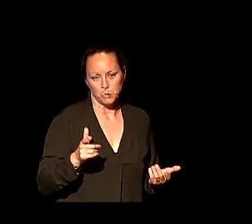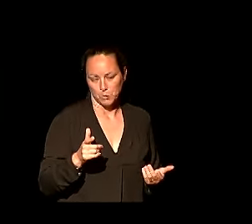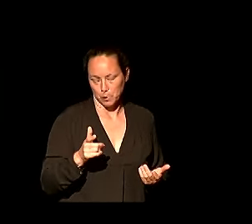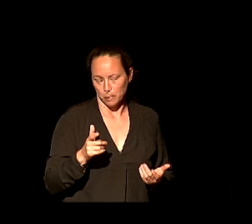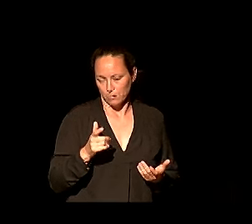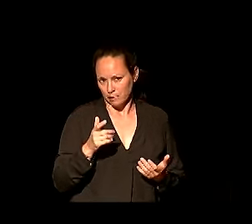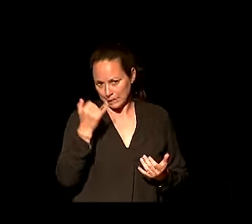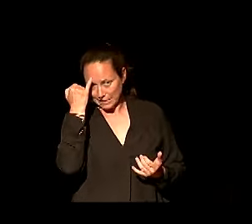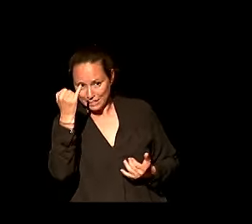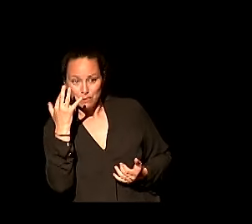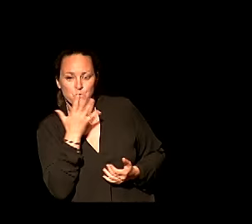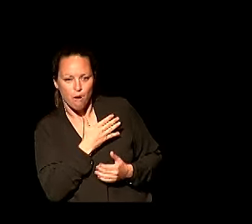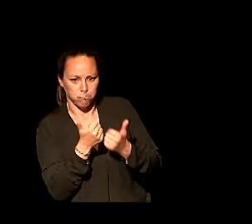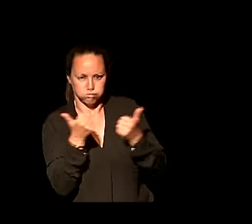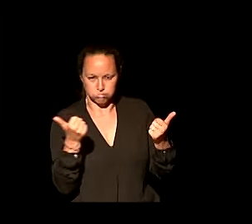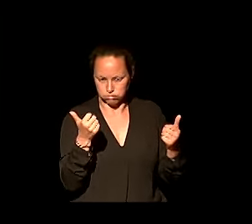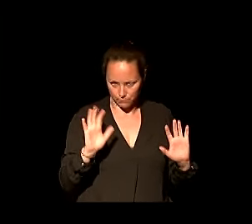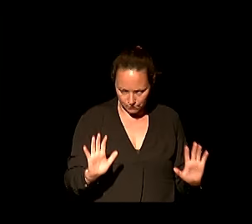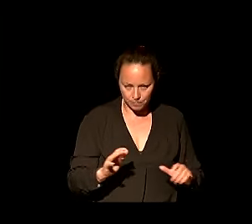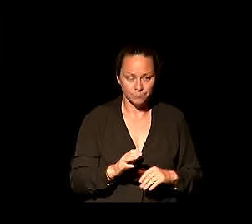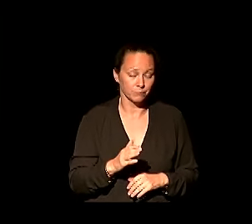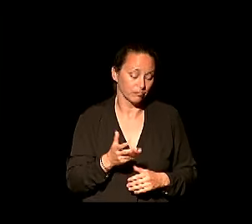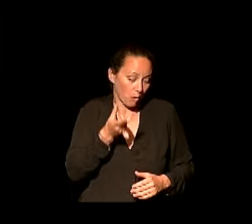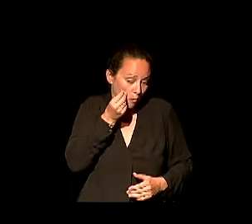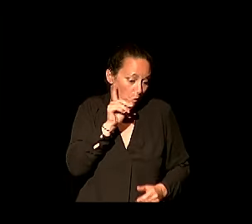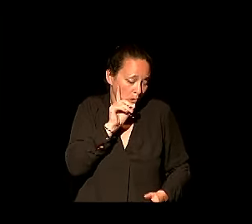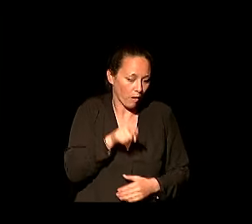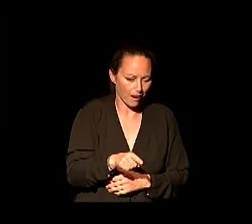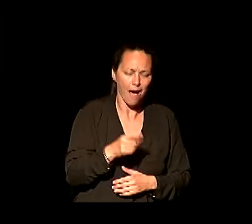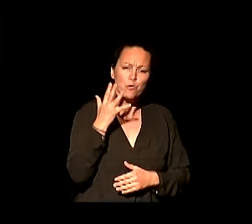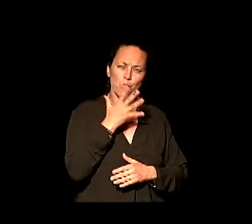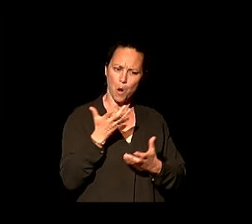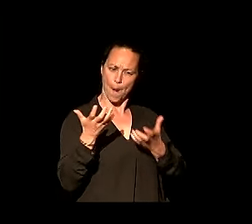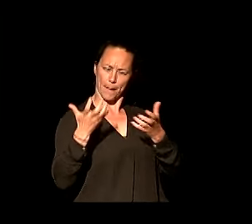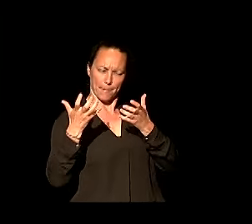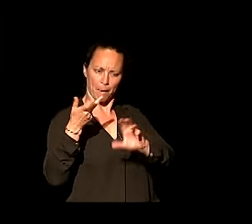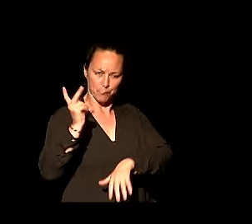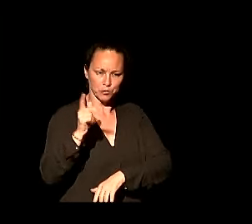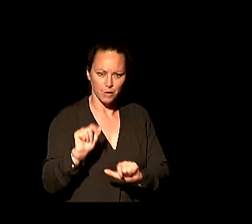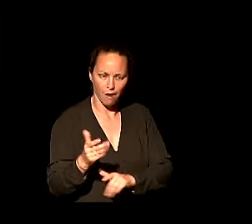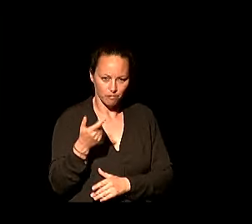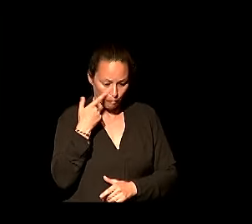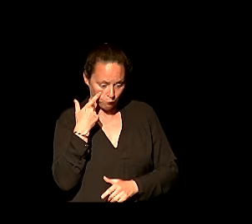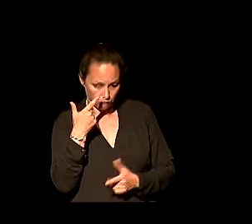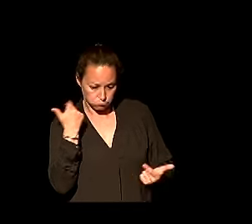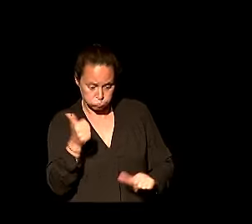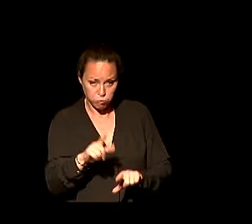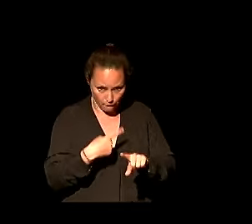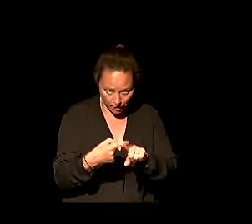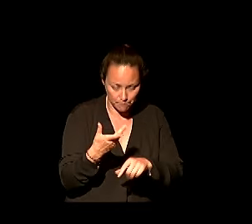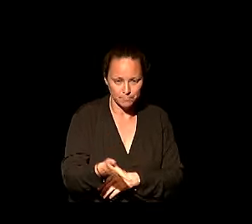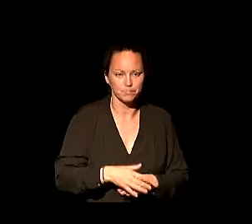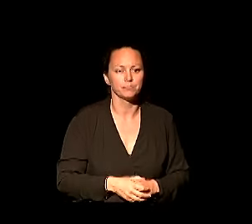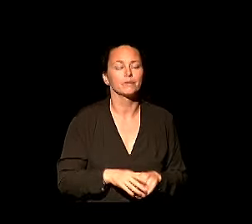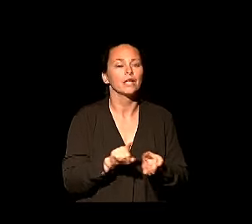et on comprend pourquoi, puisque les couleurs déjà plus éclatantes arrivent dans le film, mais surtout parce que la gamme